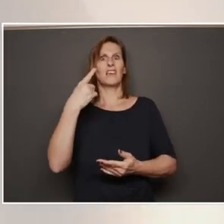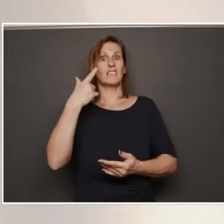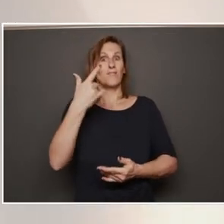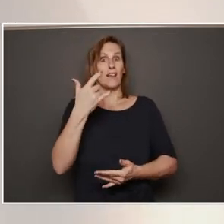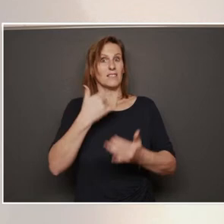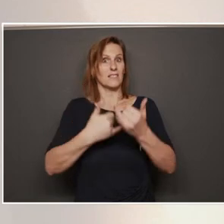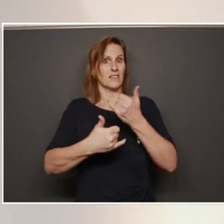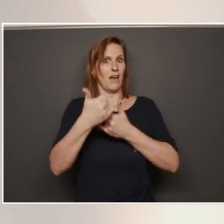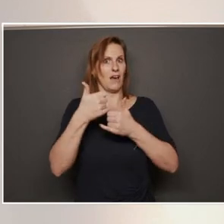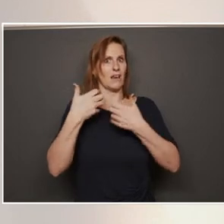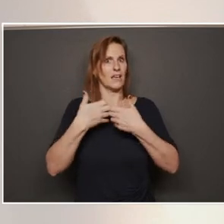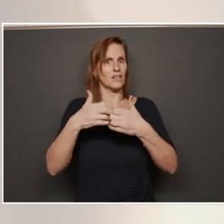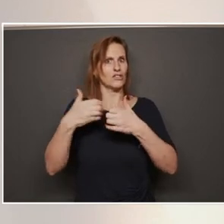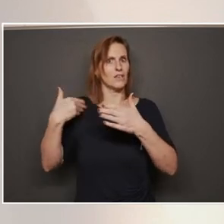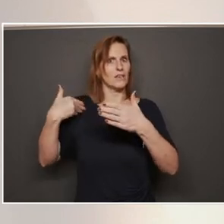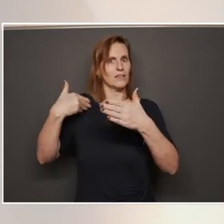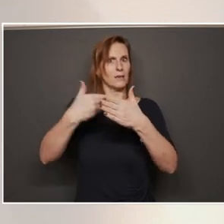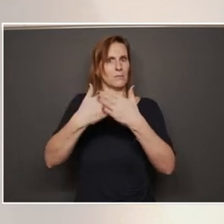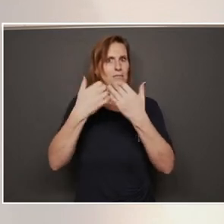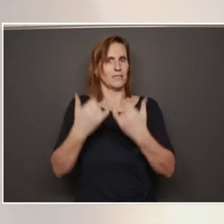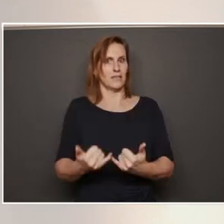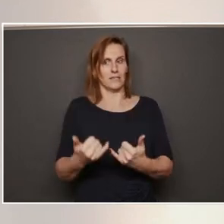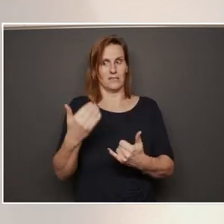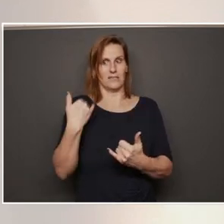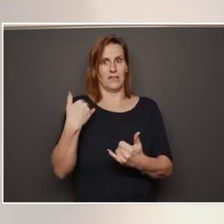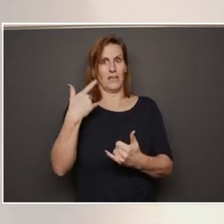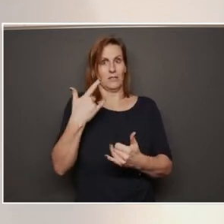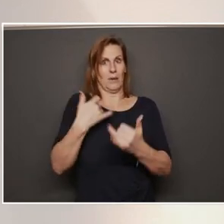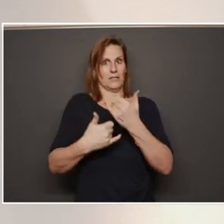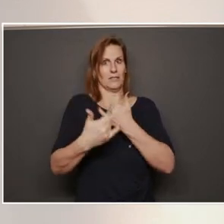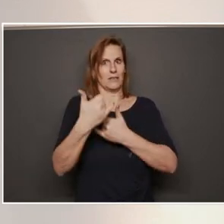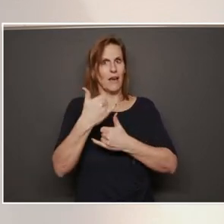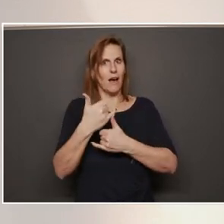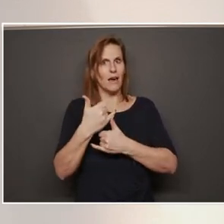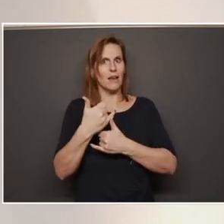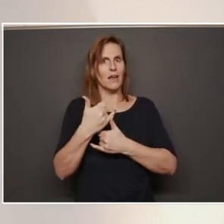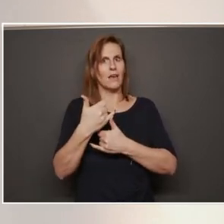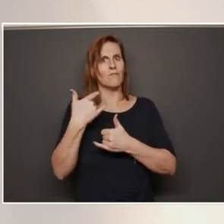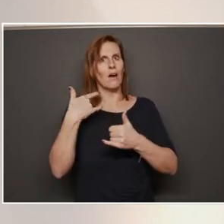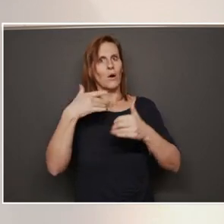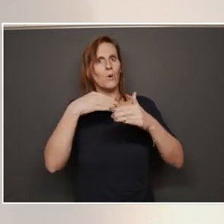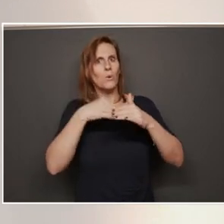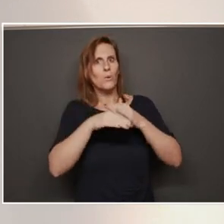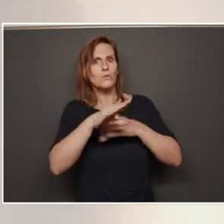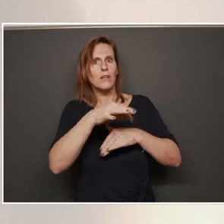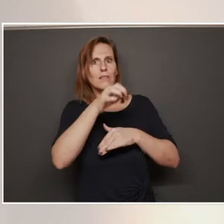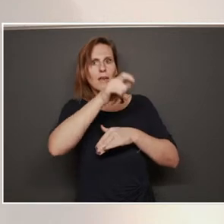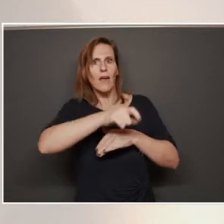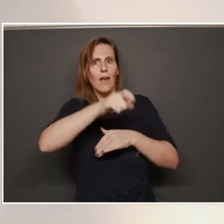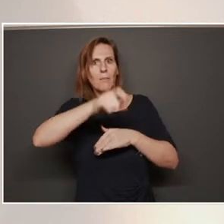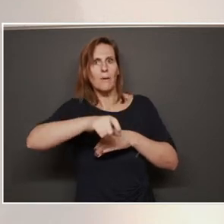zurück. Vor 20 Jahren wurden Unternehmen für ihre